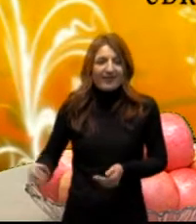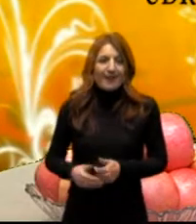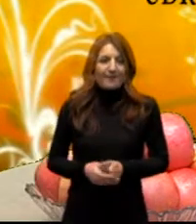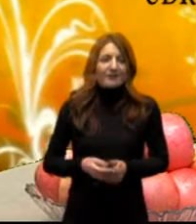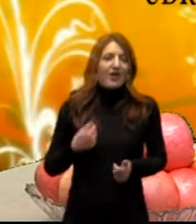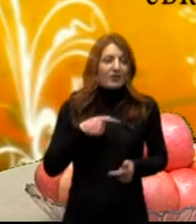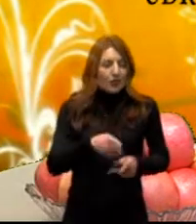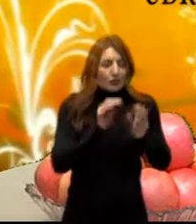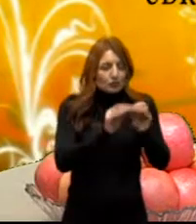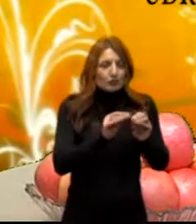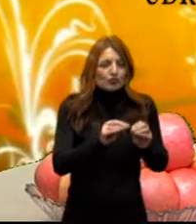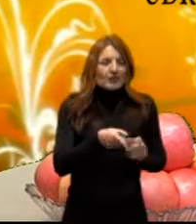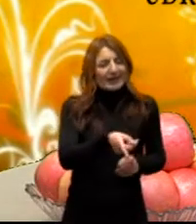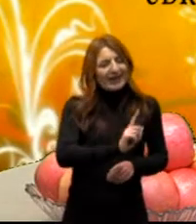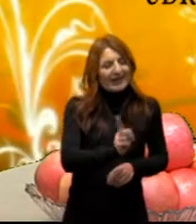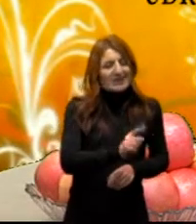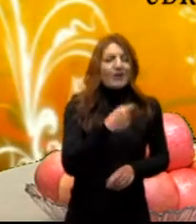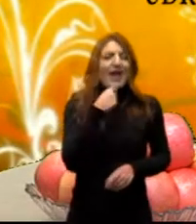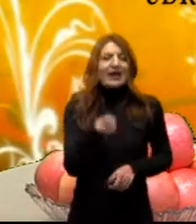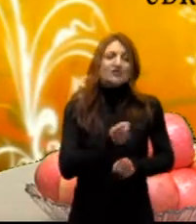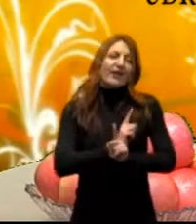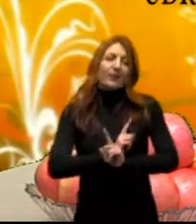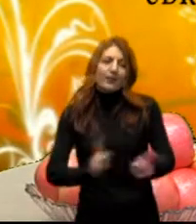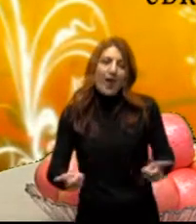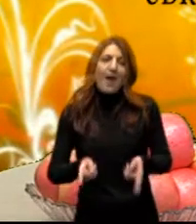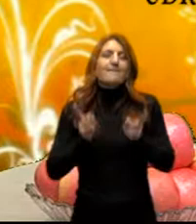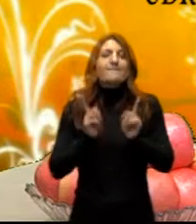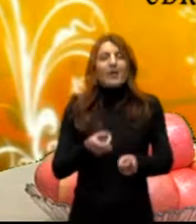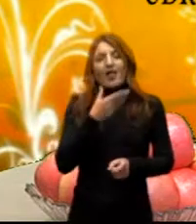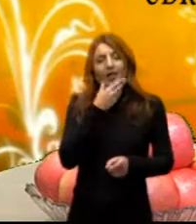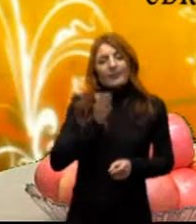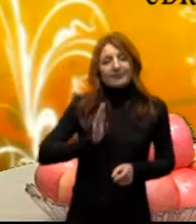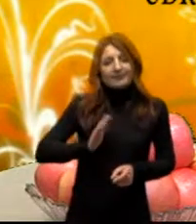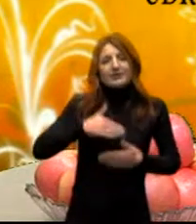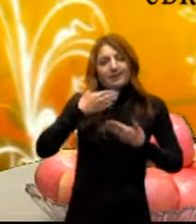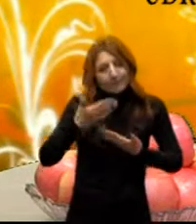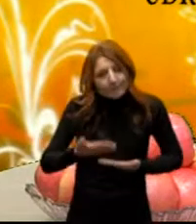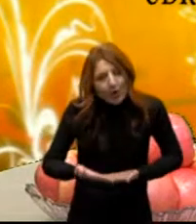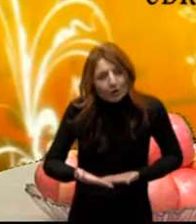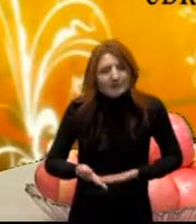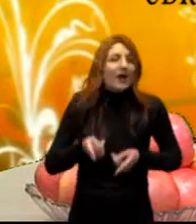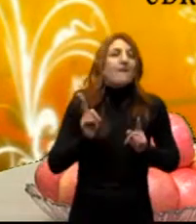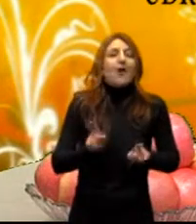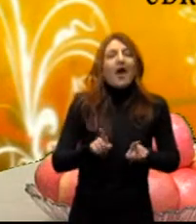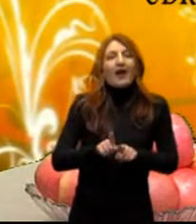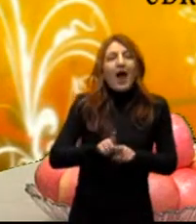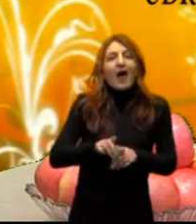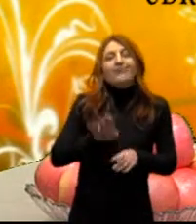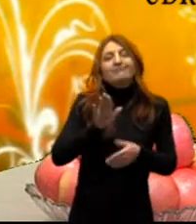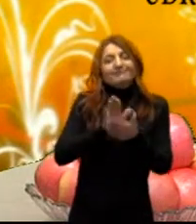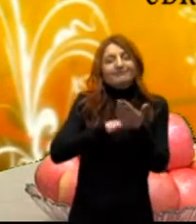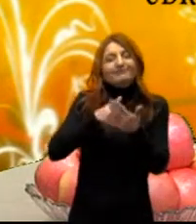vas učili ne smiješ reći ne, moraš svakoga pozdraviti, moraš se svakom ukloniti,